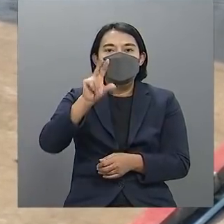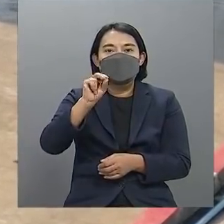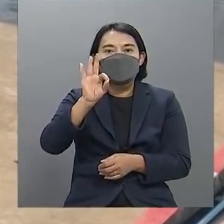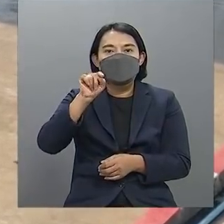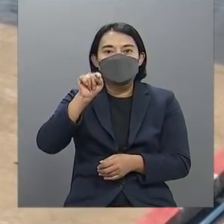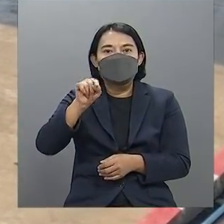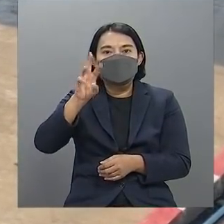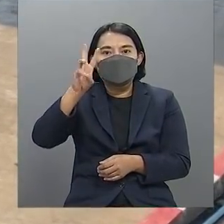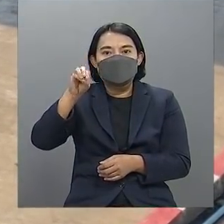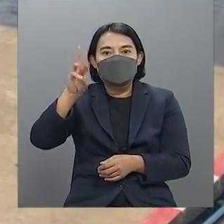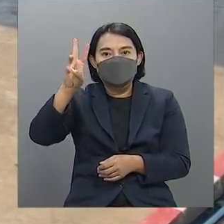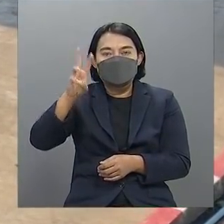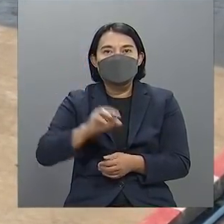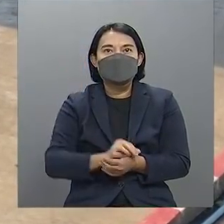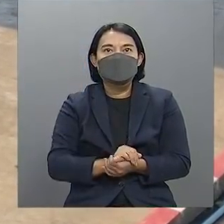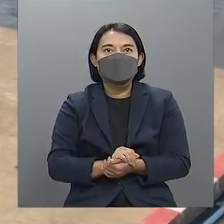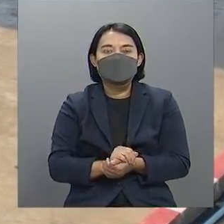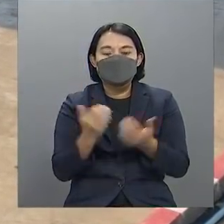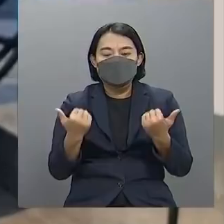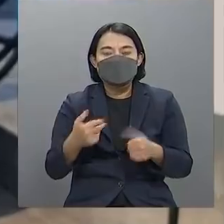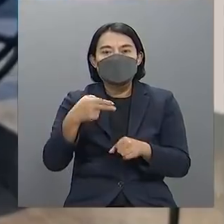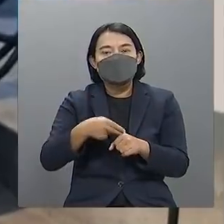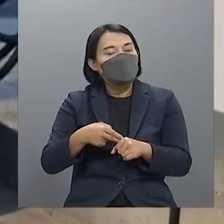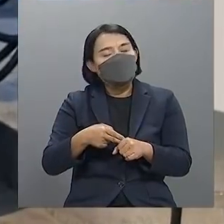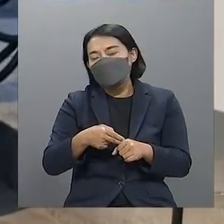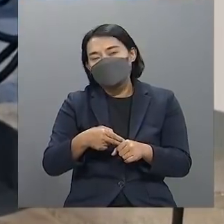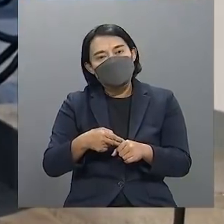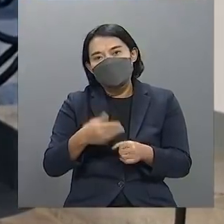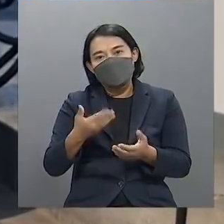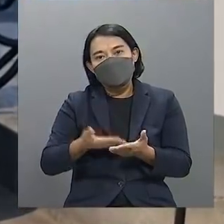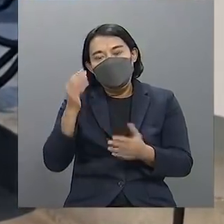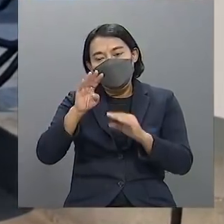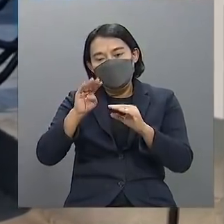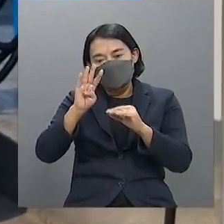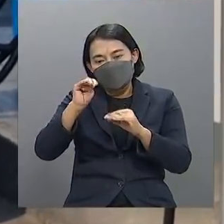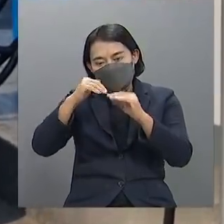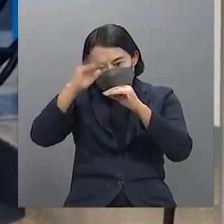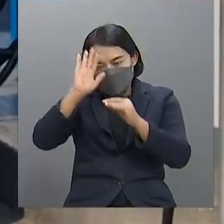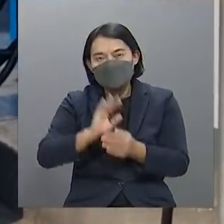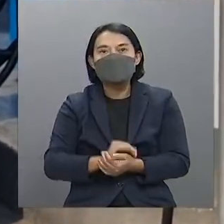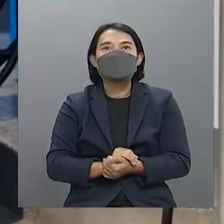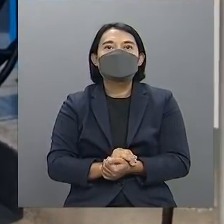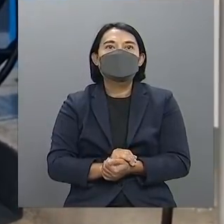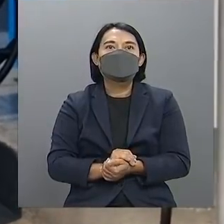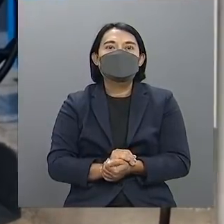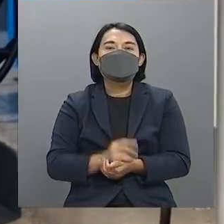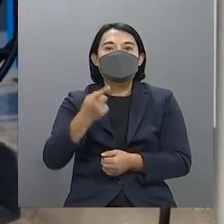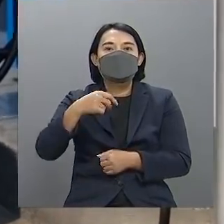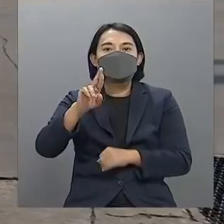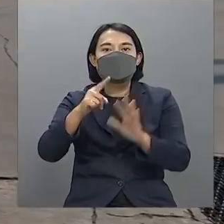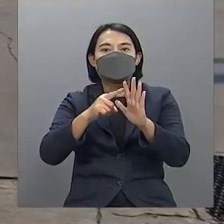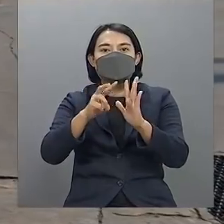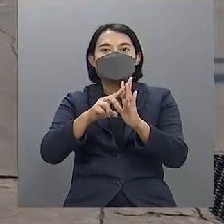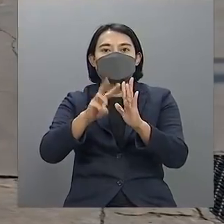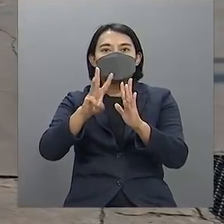39.66 บาทนะคะตอนนี้ราคาแรงมากค่ะน้ำมัน40กว่าบาทแล้วคุณประเวศวรรณพันธ์คนโคราชเขาบอกว่าเข